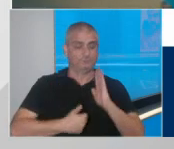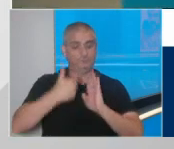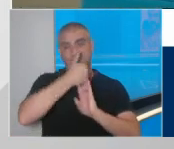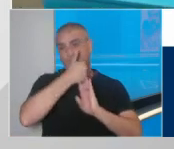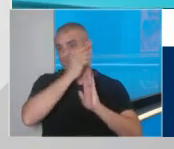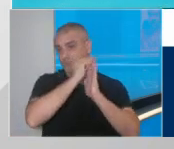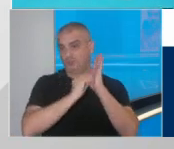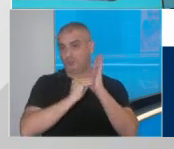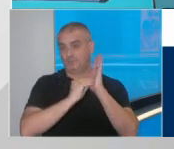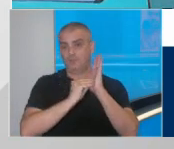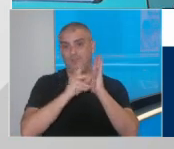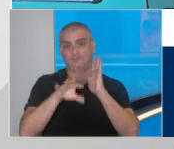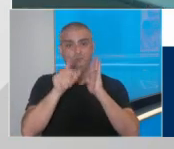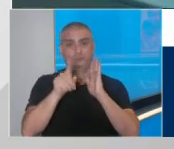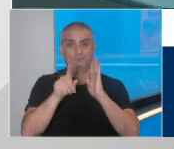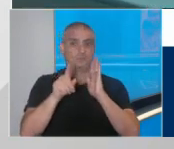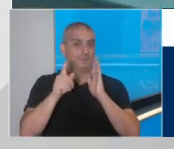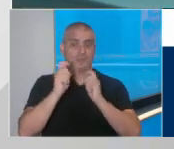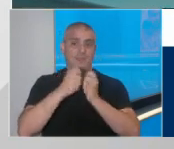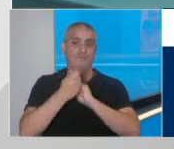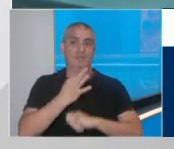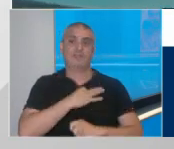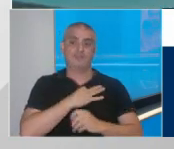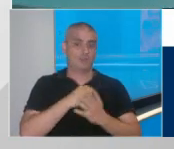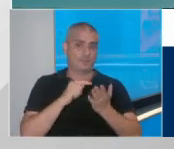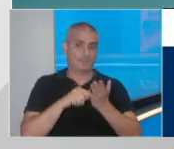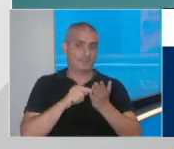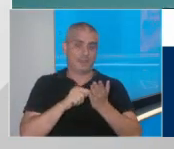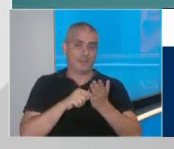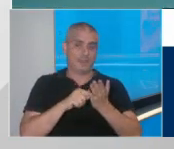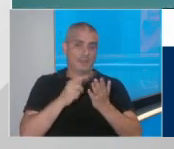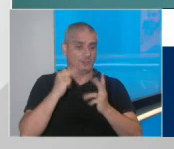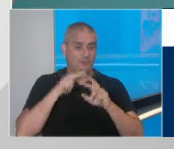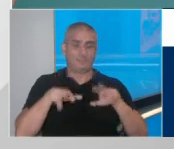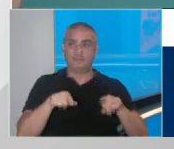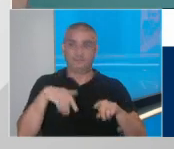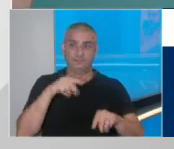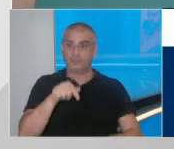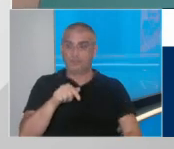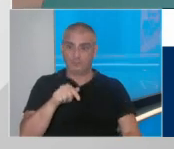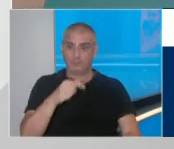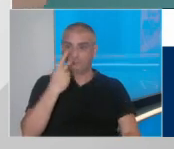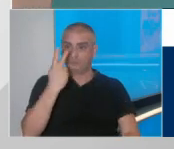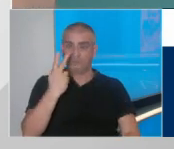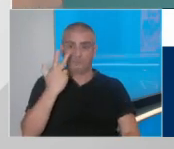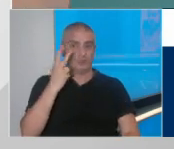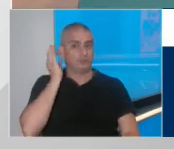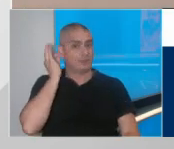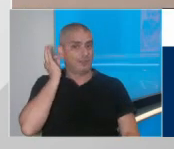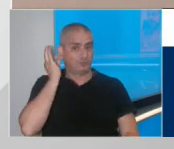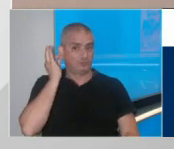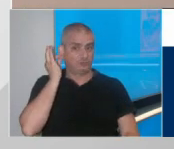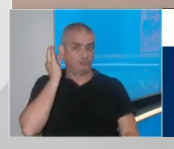הרשימה ימצאו את עצמם נפגעות מהשינויים המגדרי. זאת אומרת שיתכן פה מצב שיהיו פה 2 או 3